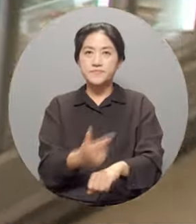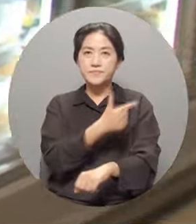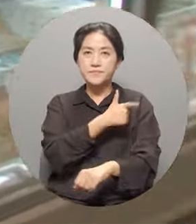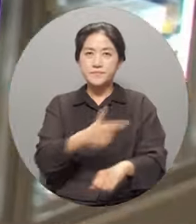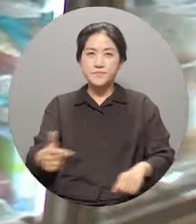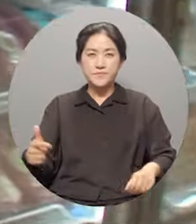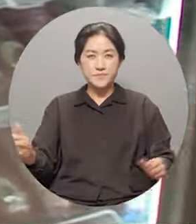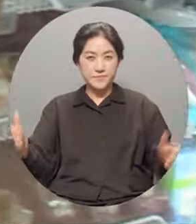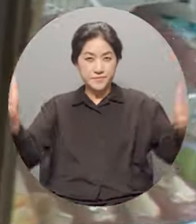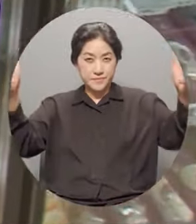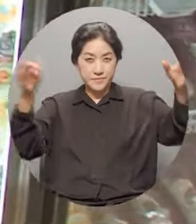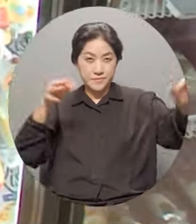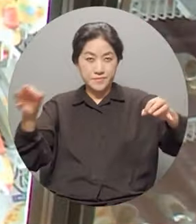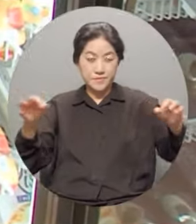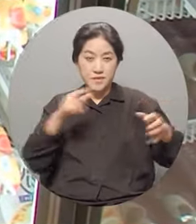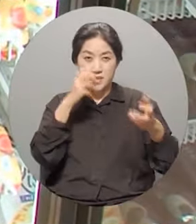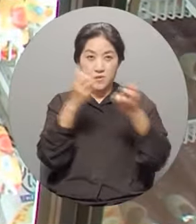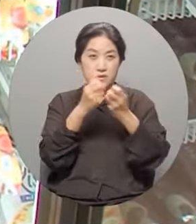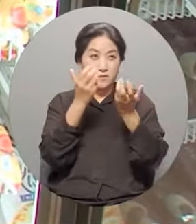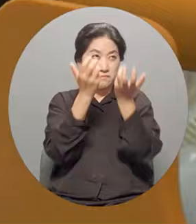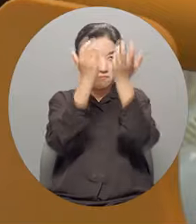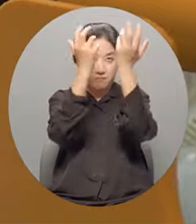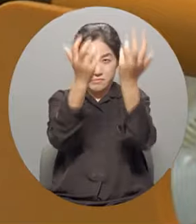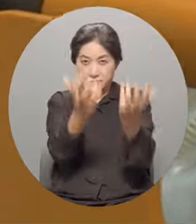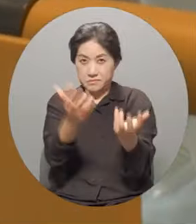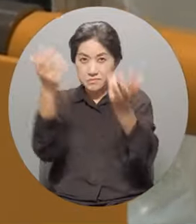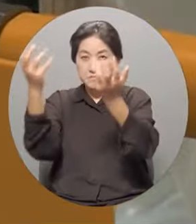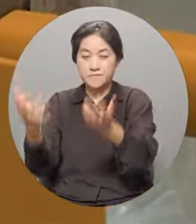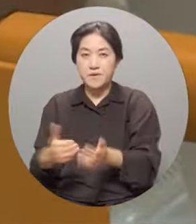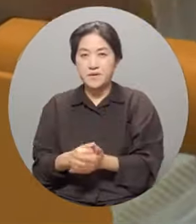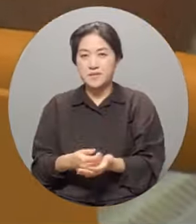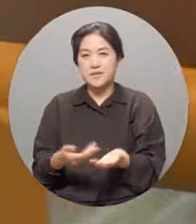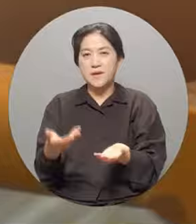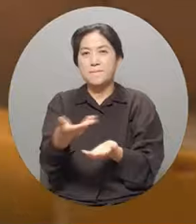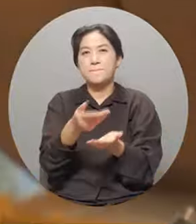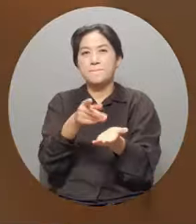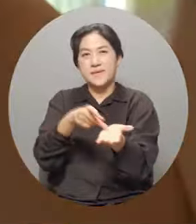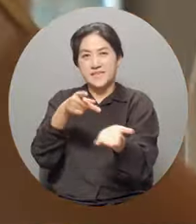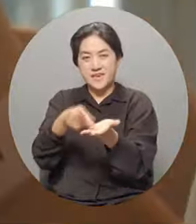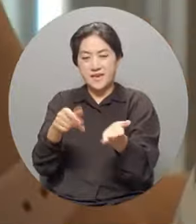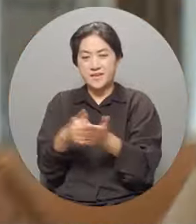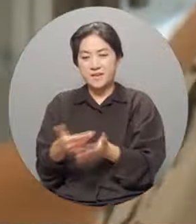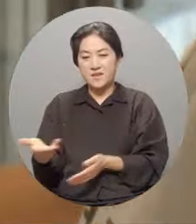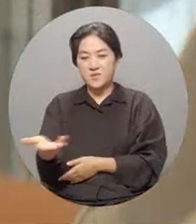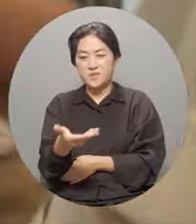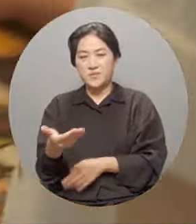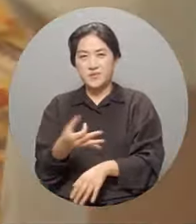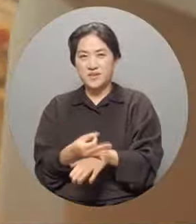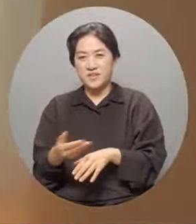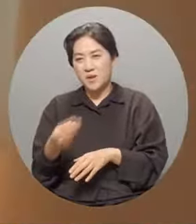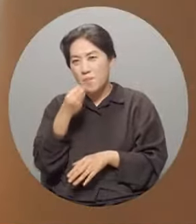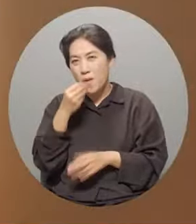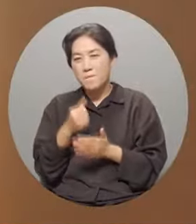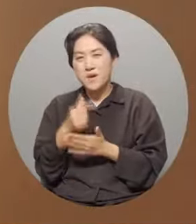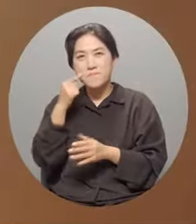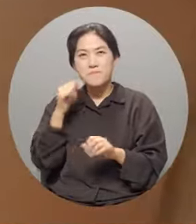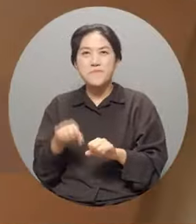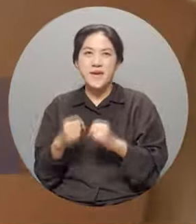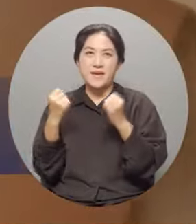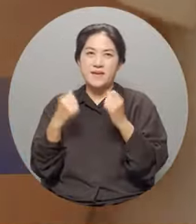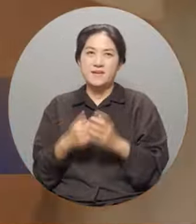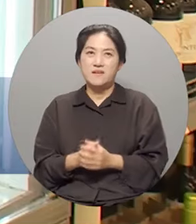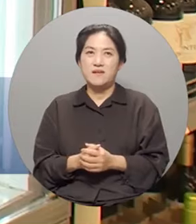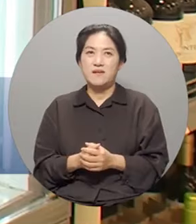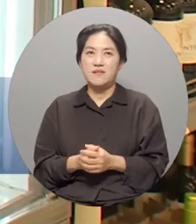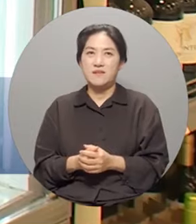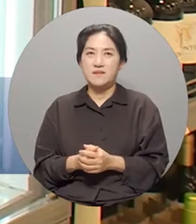대형마트의 냉동고를 가득 채운 냉동 피자입니다. 집에서 전자레인지로도 간편하게 데워 먹을 수 있어 인기입니다. 애들이